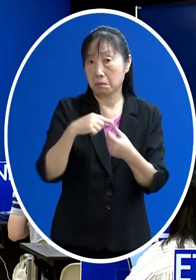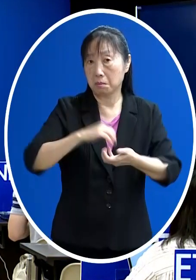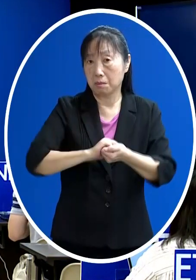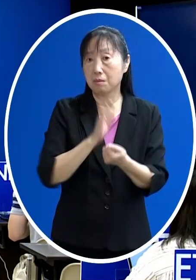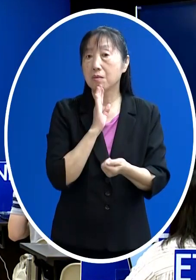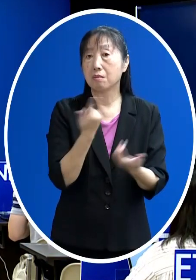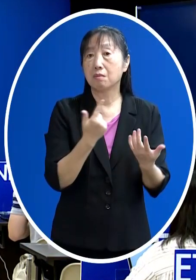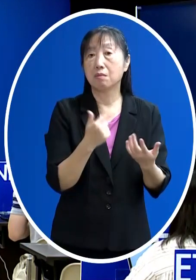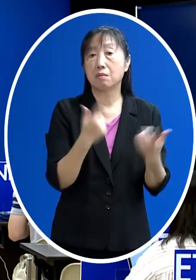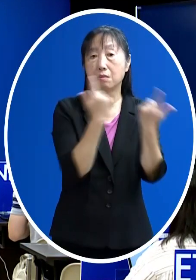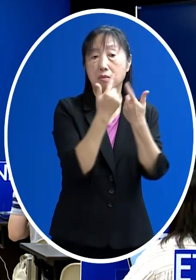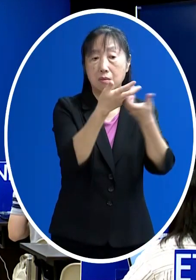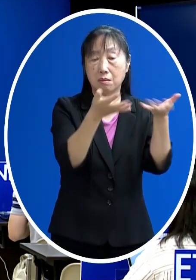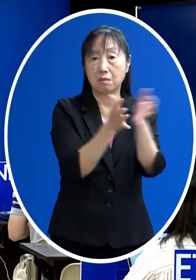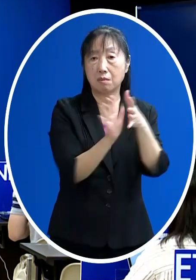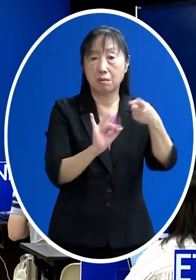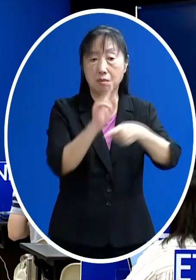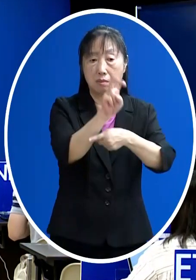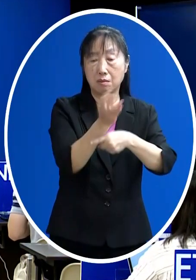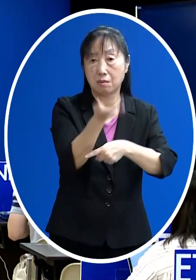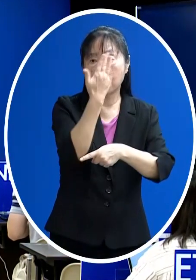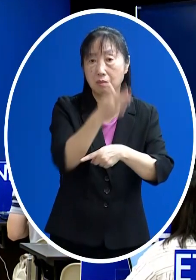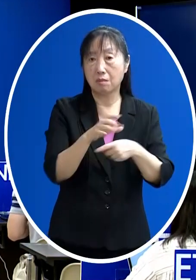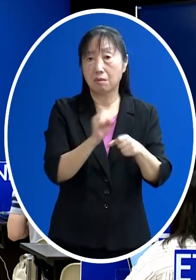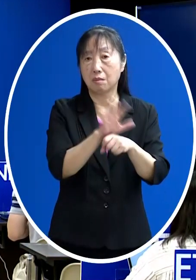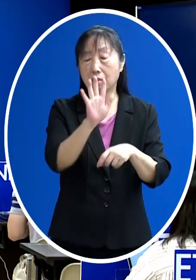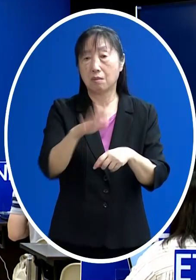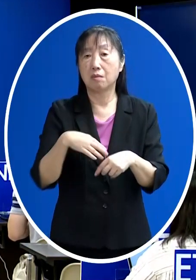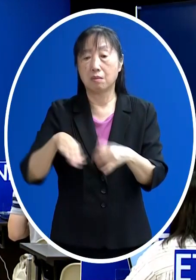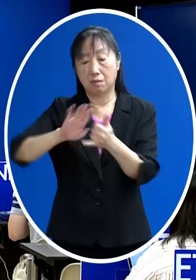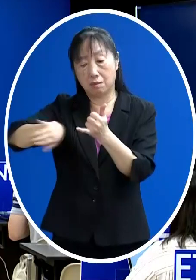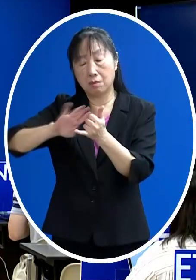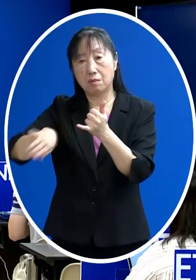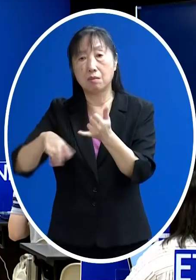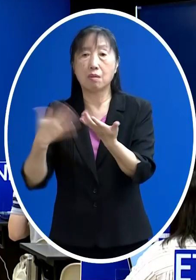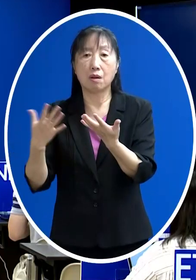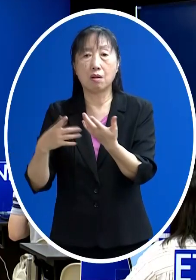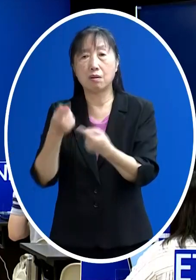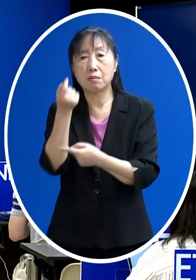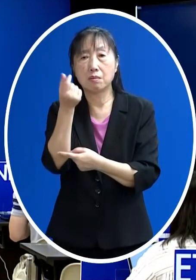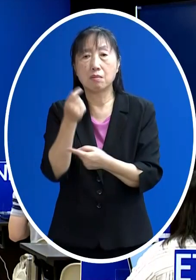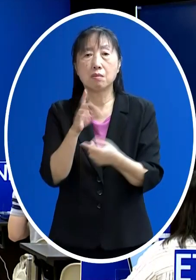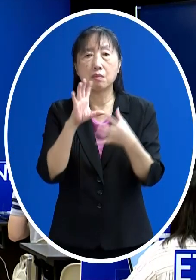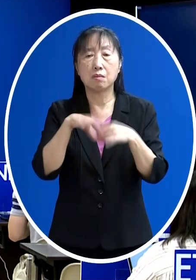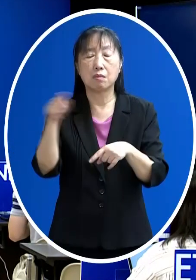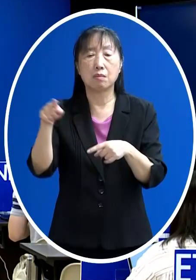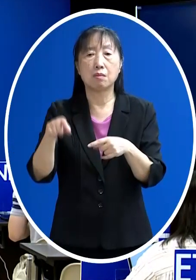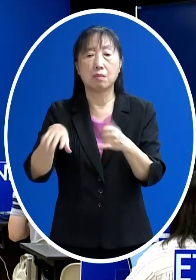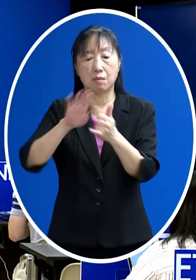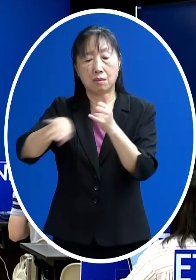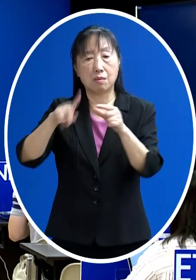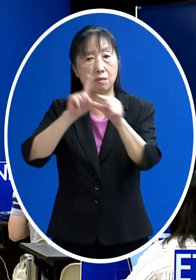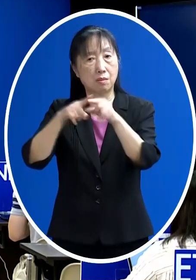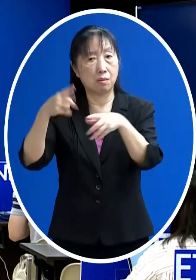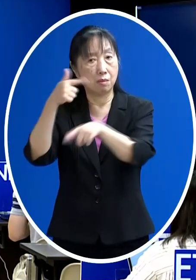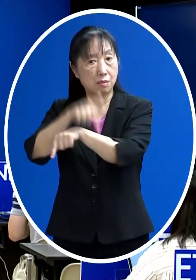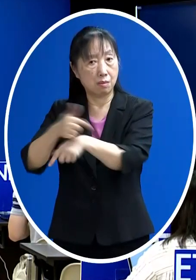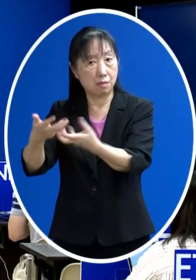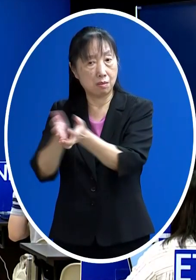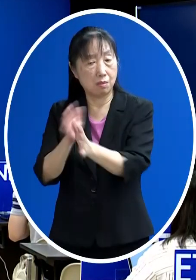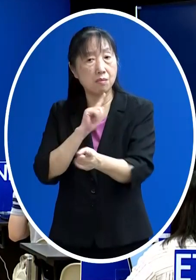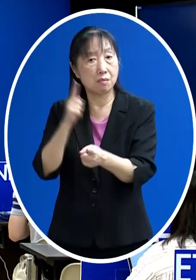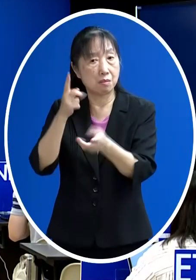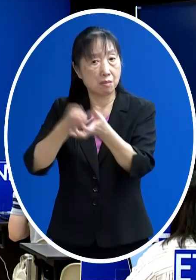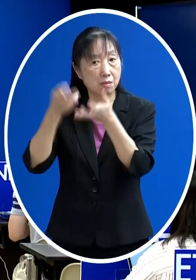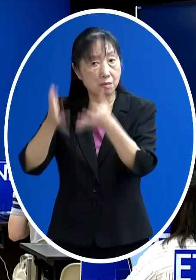超过了20%，不过中南部来看的话，大概都是走10几%而已。就能推论说中南部未来的疫情状况会比较严重